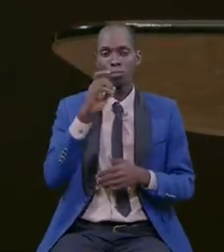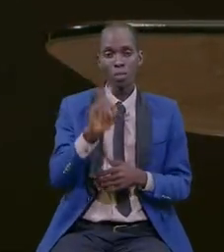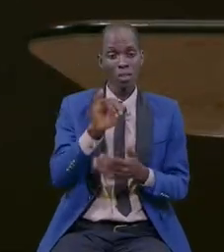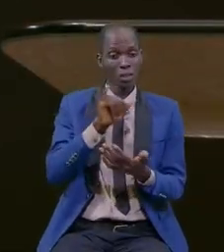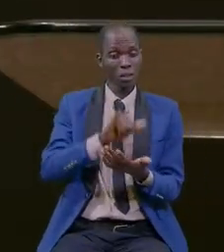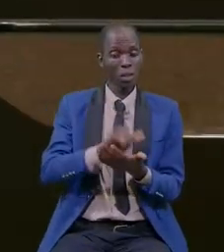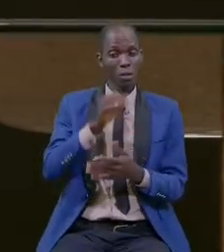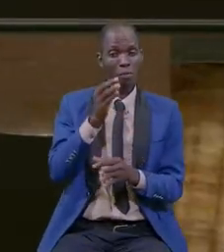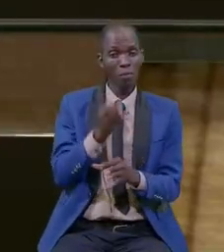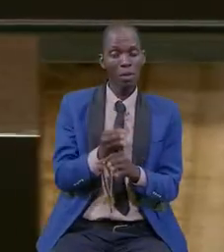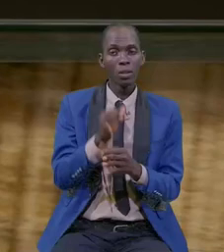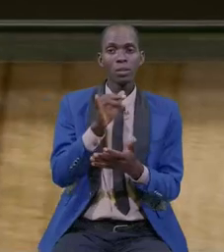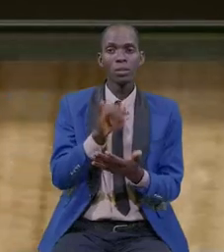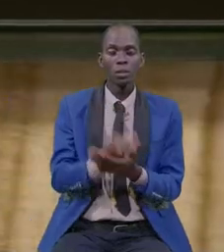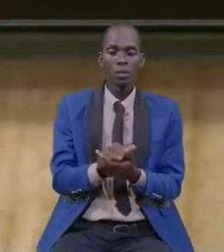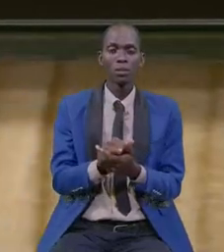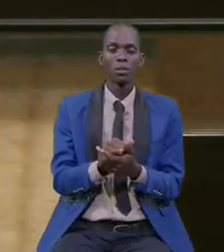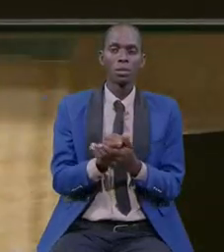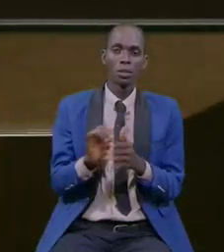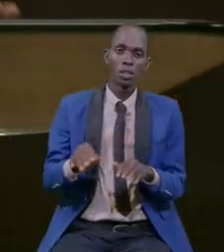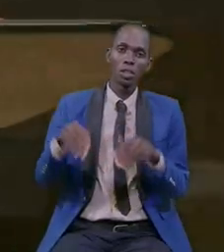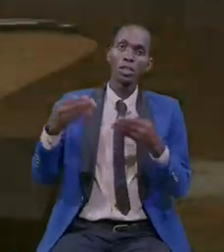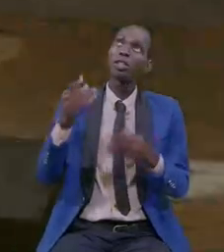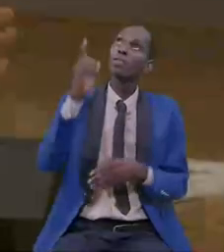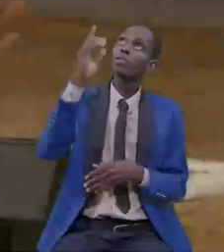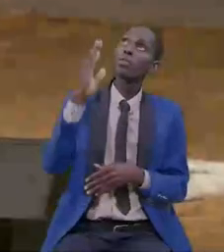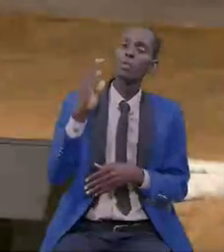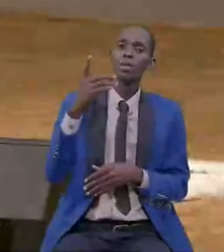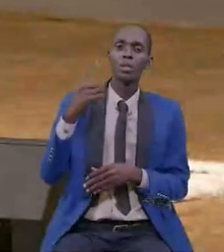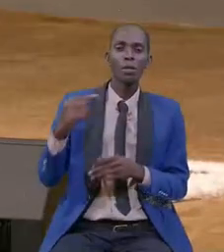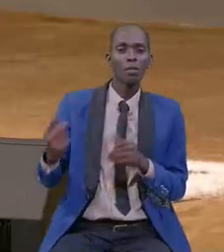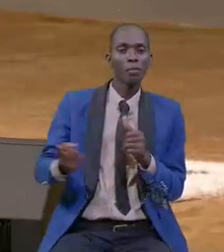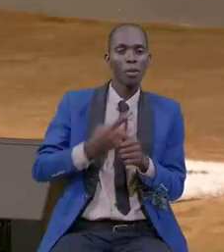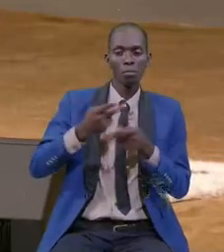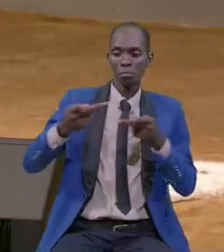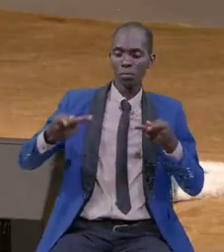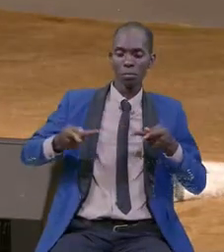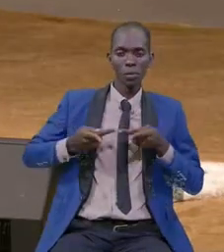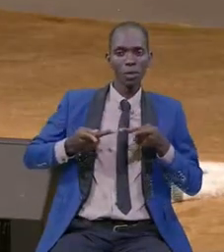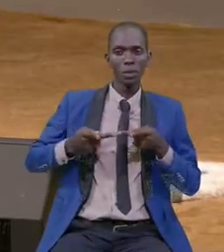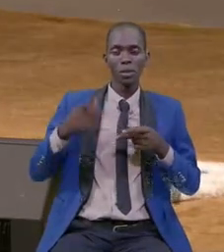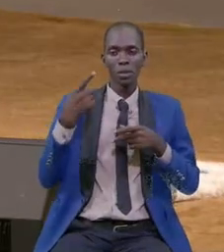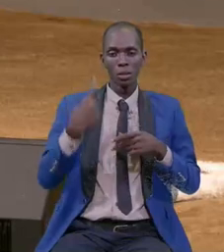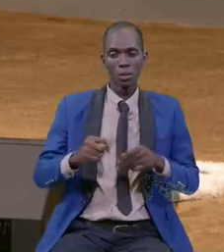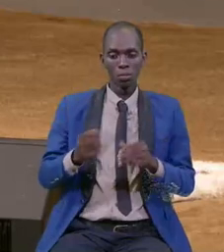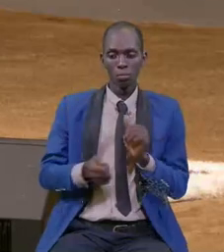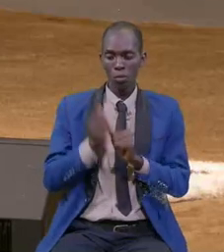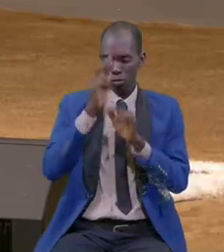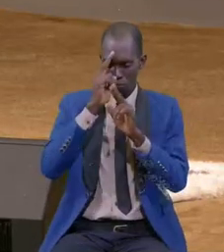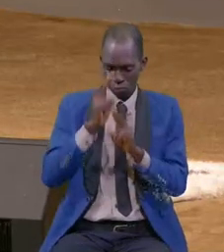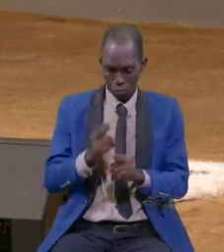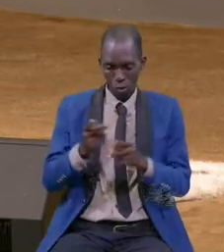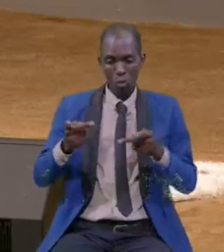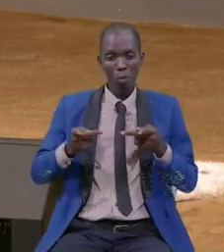ordonné la foi qui plaise à Dieu et qui donne à Dieu la première place la place exaltante tente la